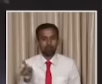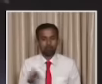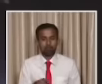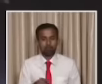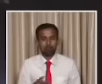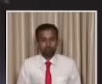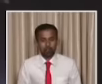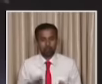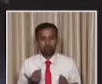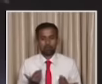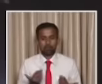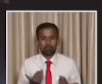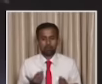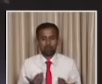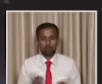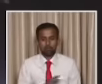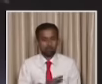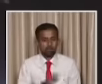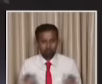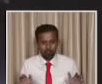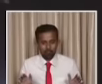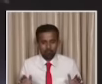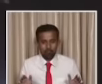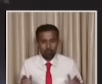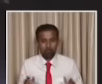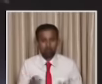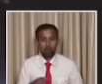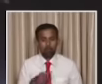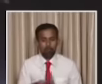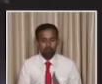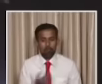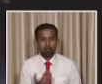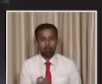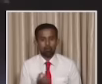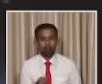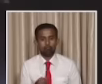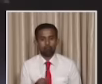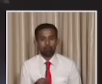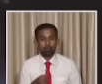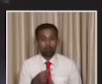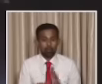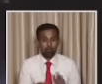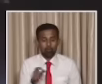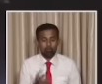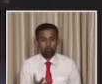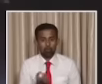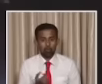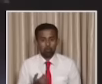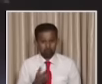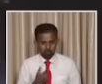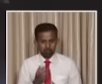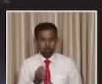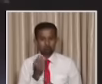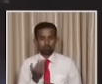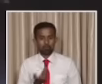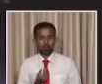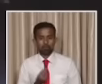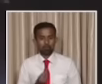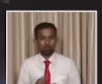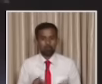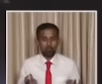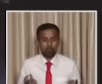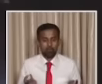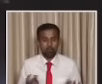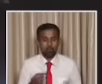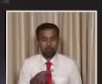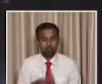මේ වෙන්නේ. ඒක නෙමෙයි ගරු සභාපතිතුමනි රටට ඉල්ලන්නේ. රටේ මිනිස්සු ඉල්ලන්නේ මට සභාපතිකම දීපුවක නෙමෙයි.